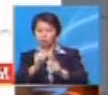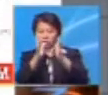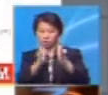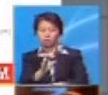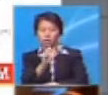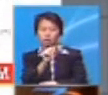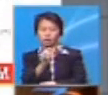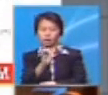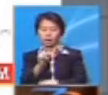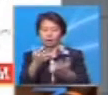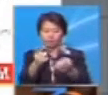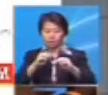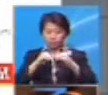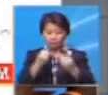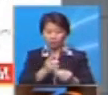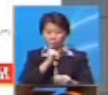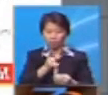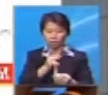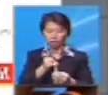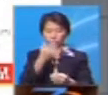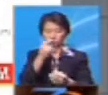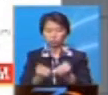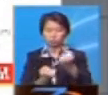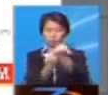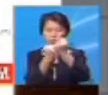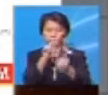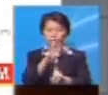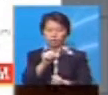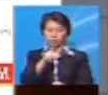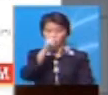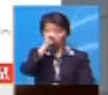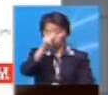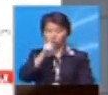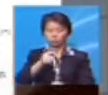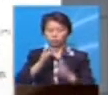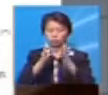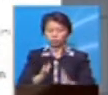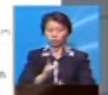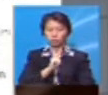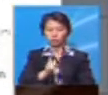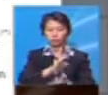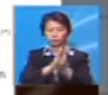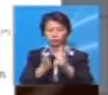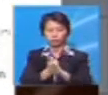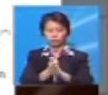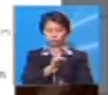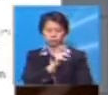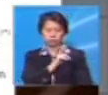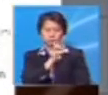adun yang mahu masyarakat Islam mengundi Barisan Nasional bagi memastikan penganut agama itu menjadi